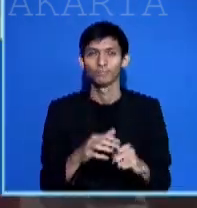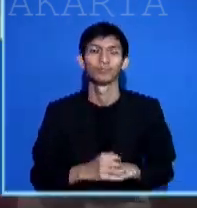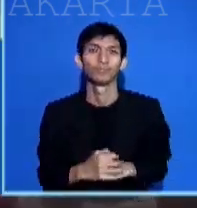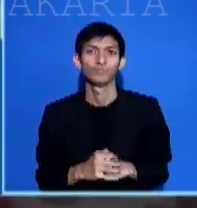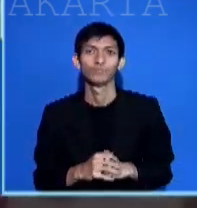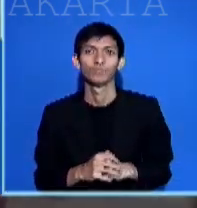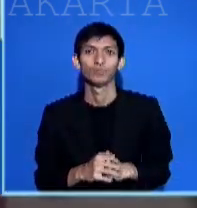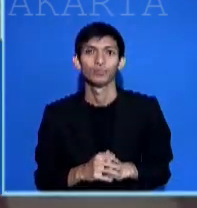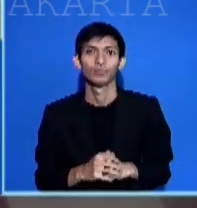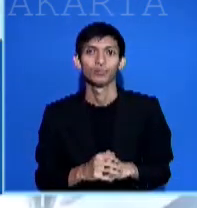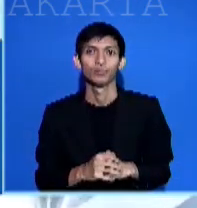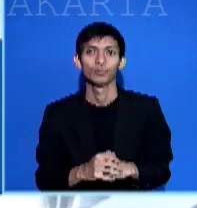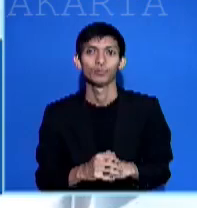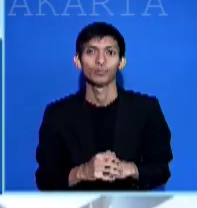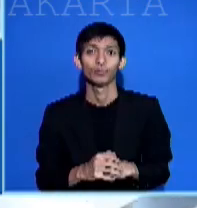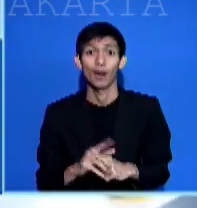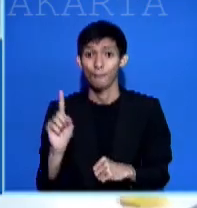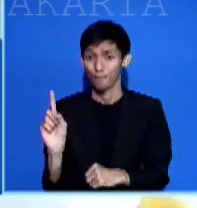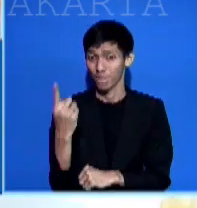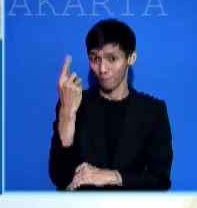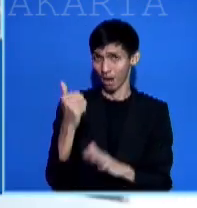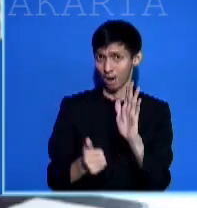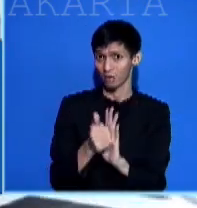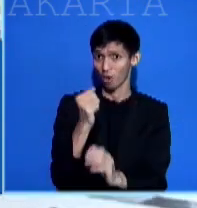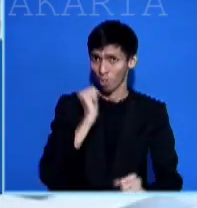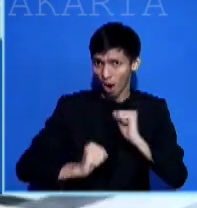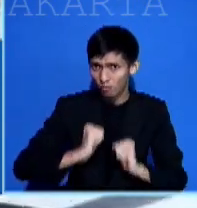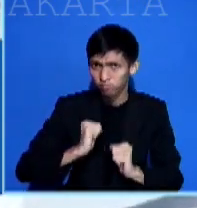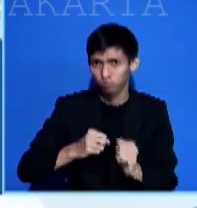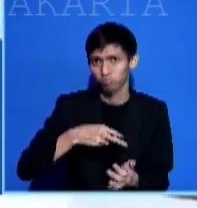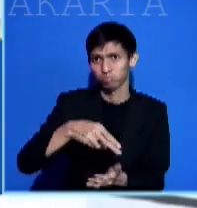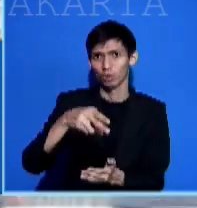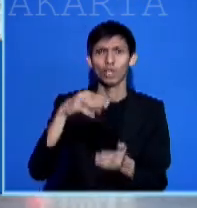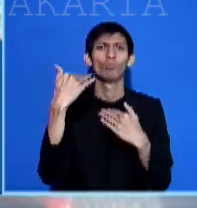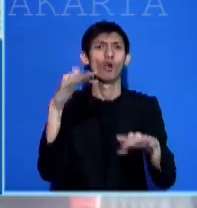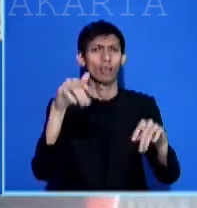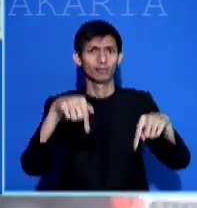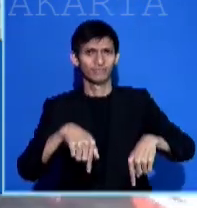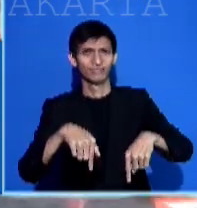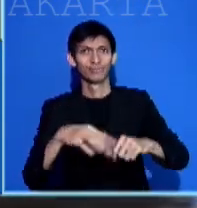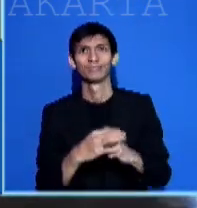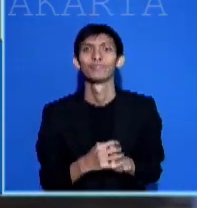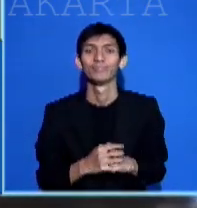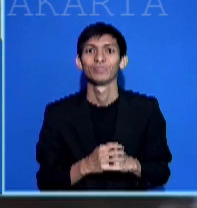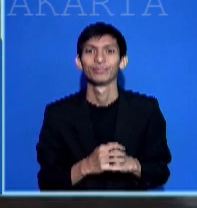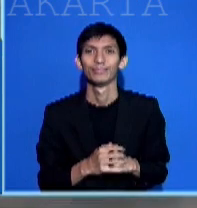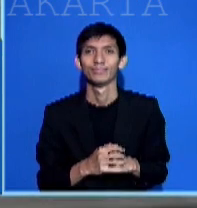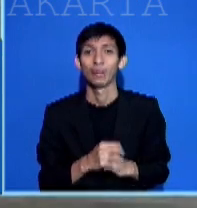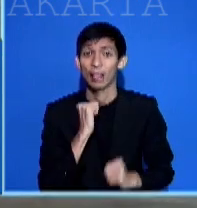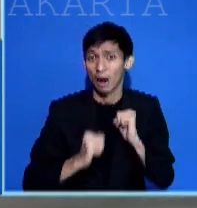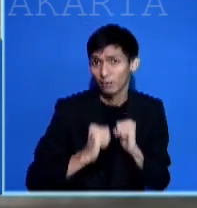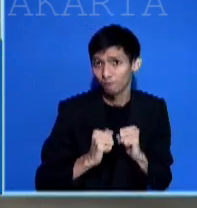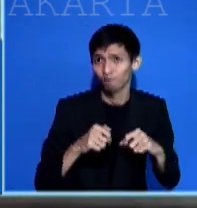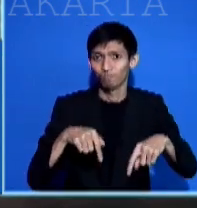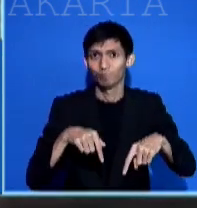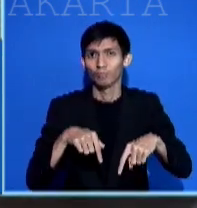pelajar untuk pertama kalinya sebuah event lomba lari lintasan diselenggarakan di mall atau pusat perbelanjaan Hot Spring contest seri